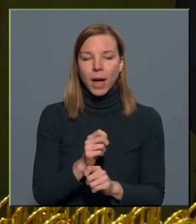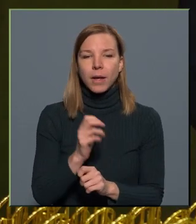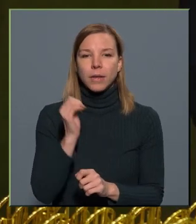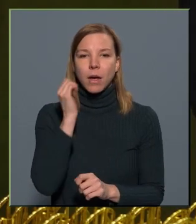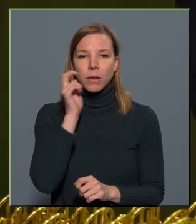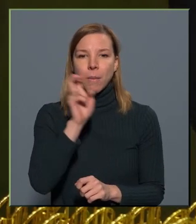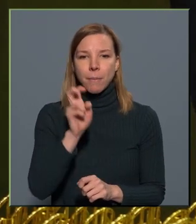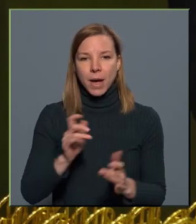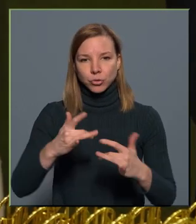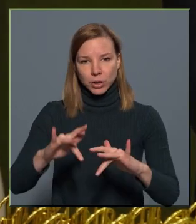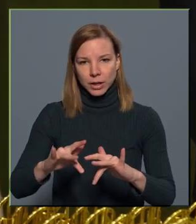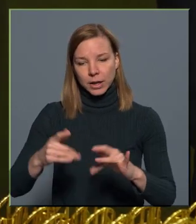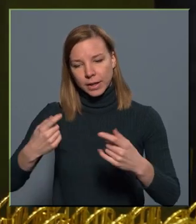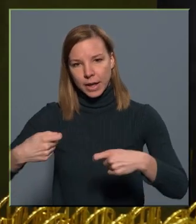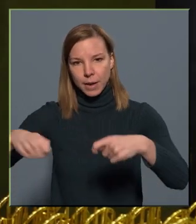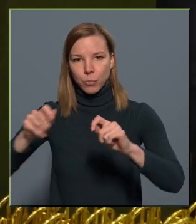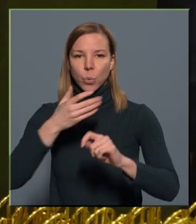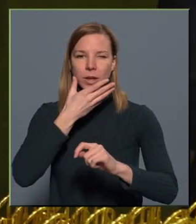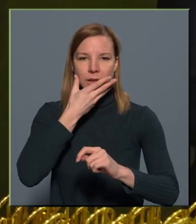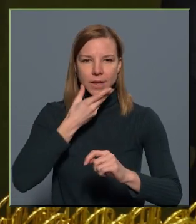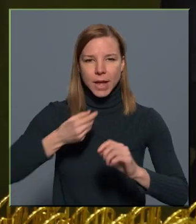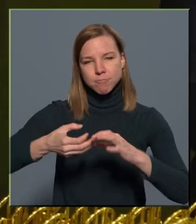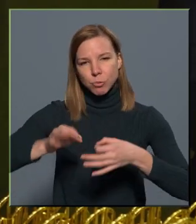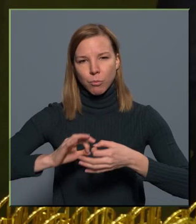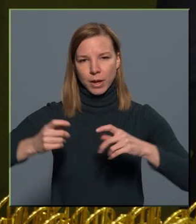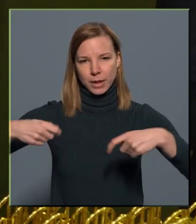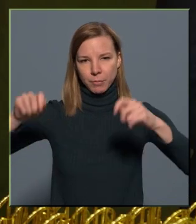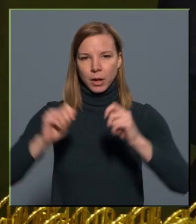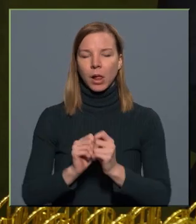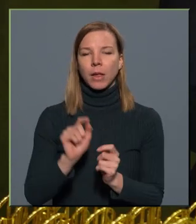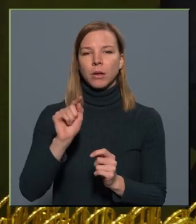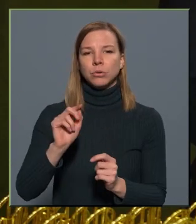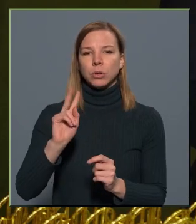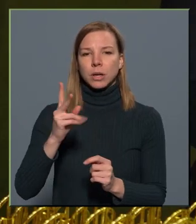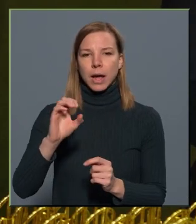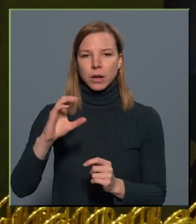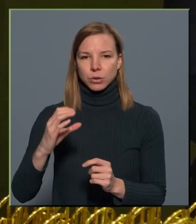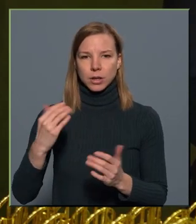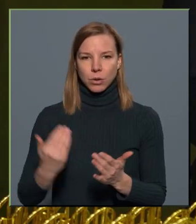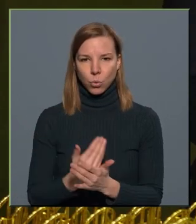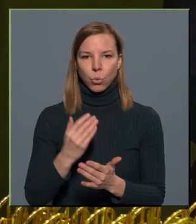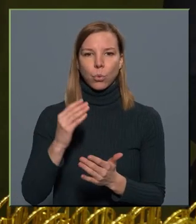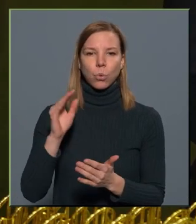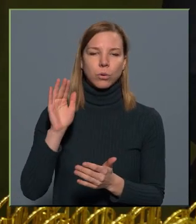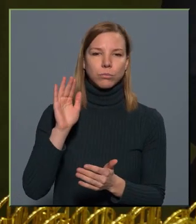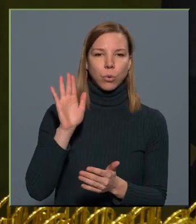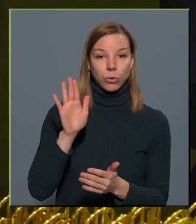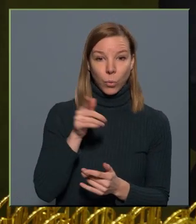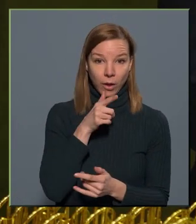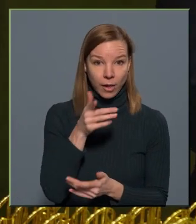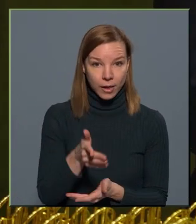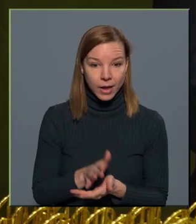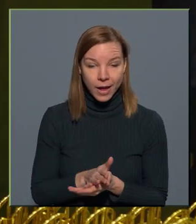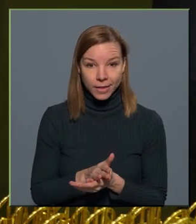egy nagyon szép komplexum, ahol a KSC új otthonra talál. Biztos a idősebbek vincéjék emlékeznek arra, amikor